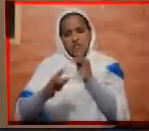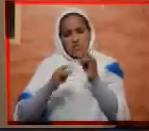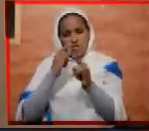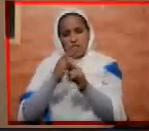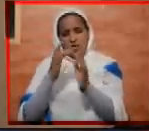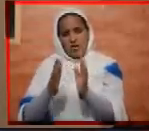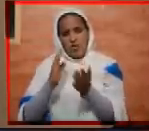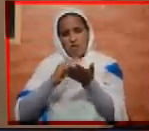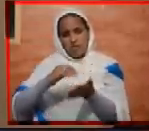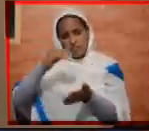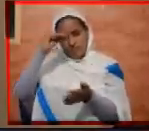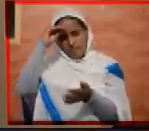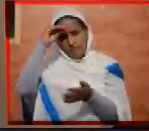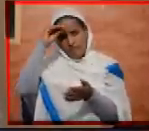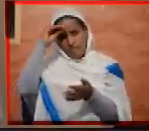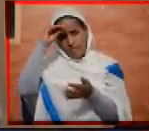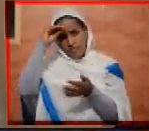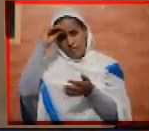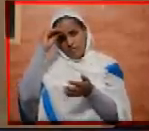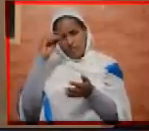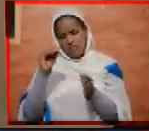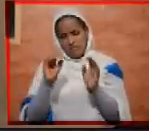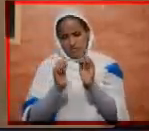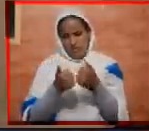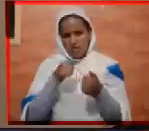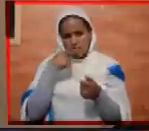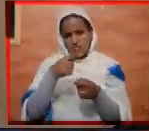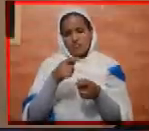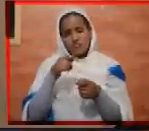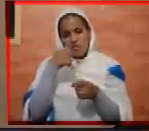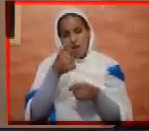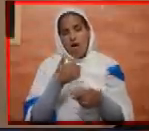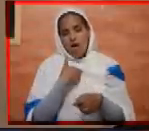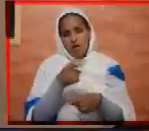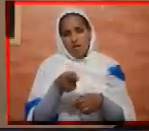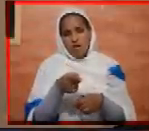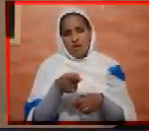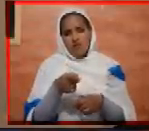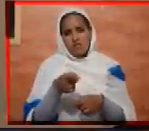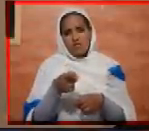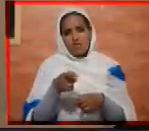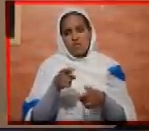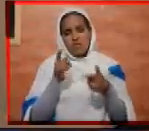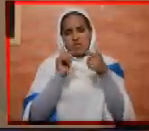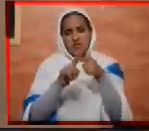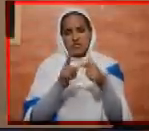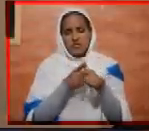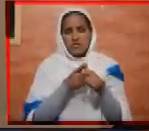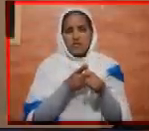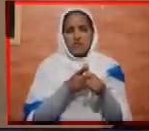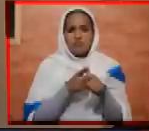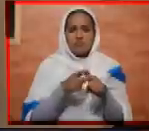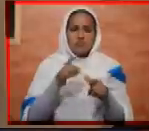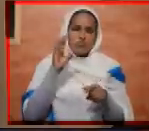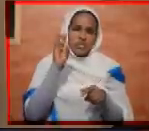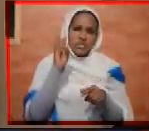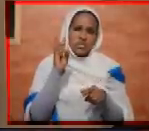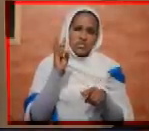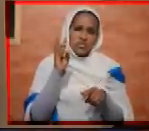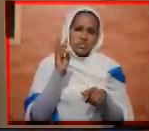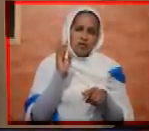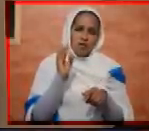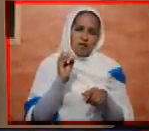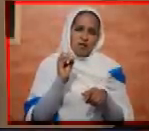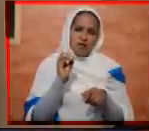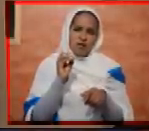እዚህ ቅድስት ስላሴ ትምህርት ቤት ከተቱት ሲባል እናቴ ከገጠር መጥተው ነው እነዚህ ከተማ ትምህርት